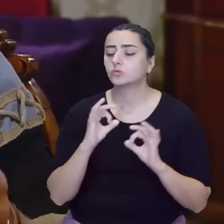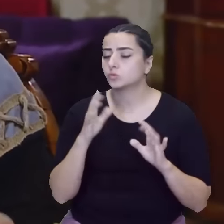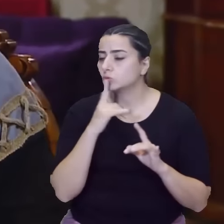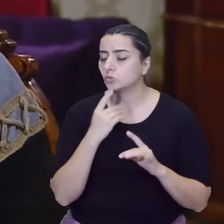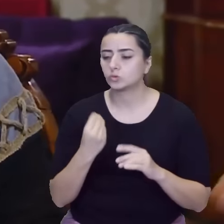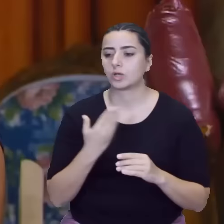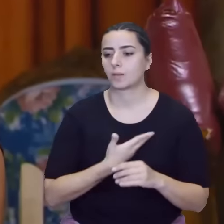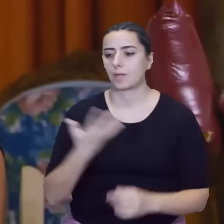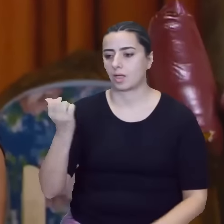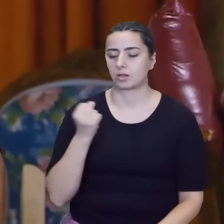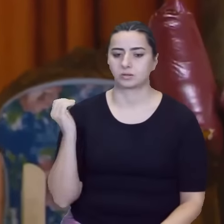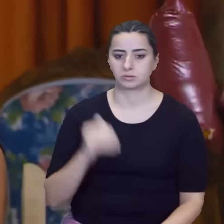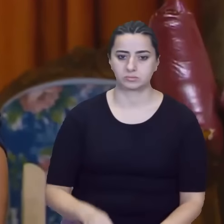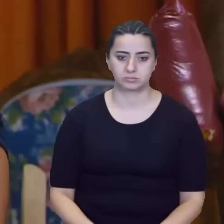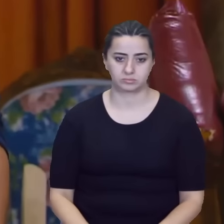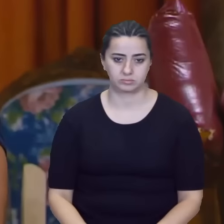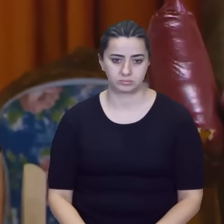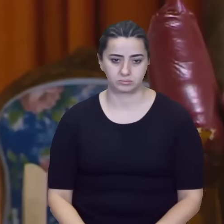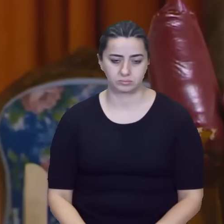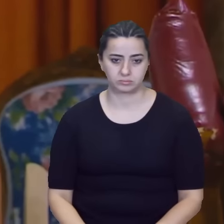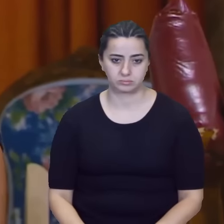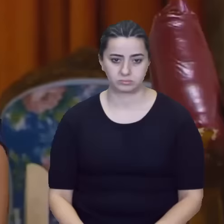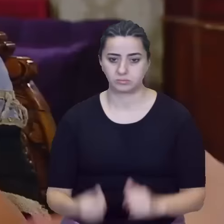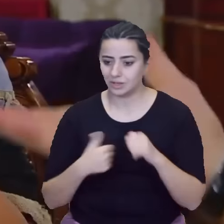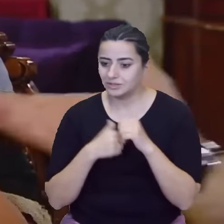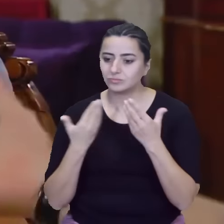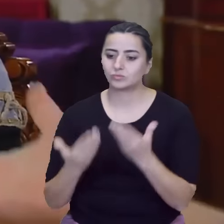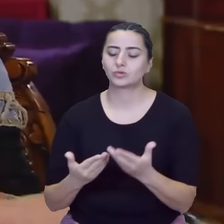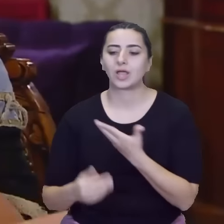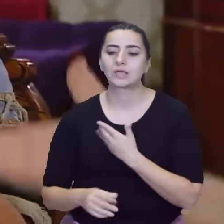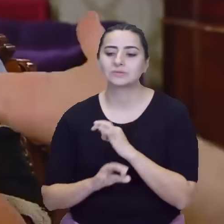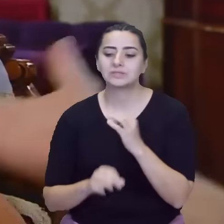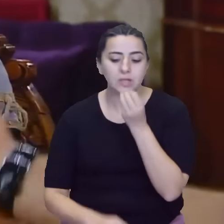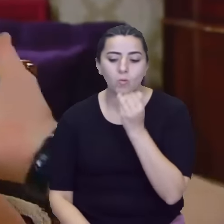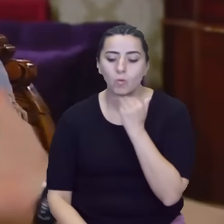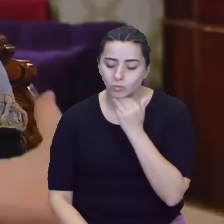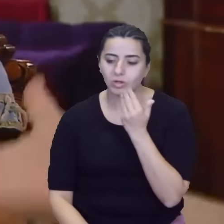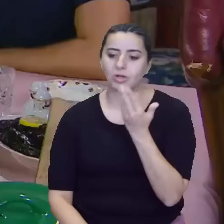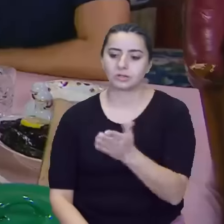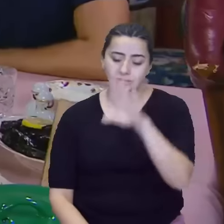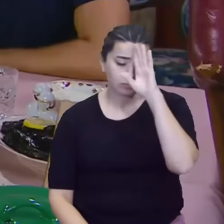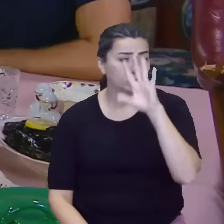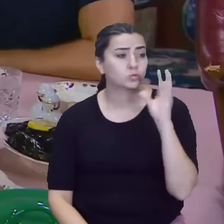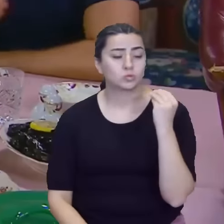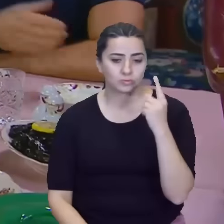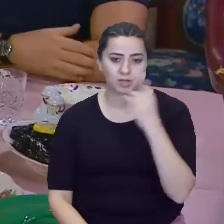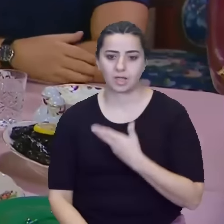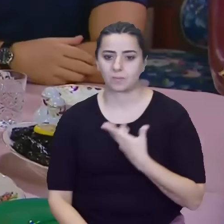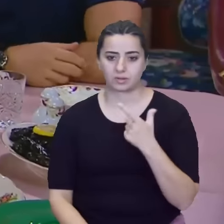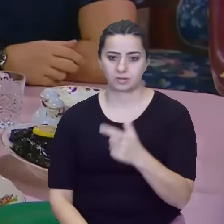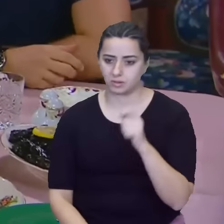en taze ekmeğini alır getirirdim. Buyur karıcığım derdim. Ekmeksiz yiyemiyor musun? Al sana İstanbul'un en güzel ekmeği